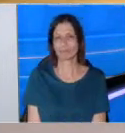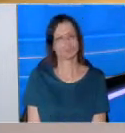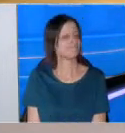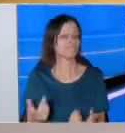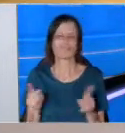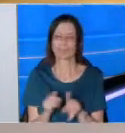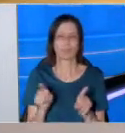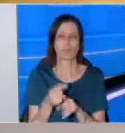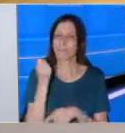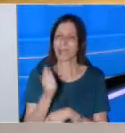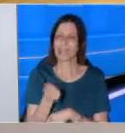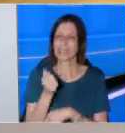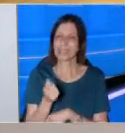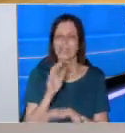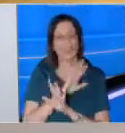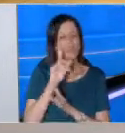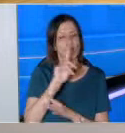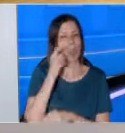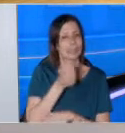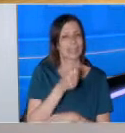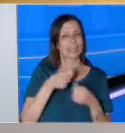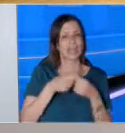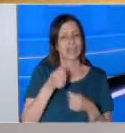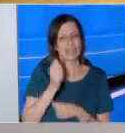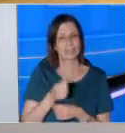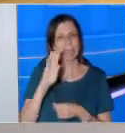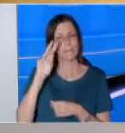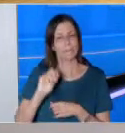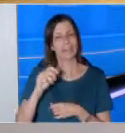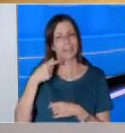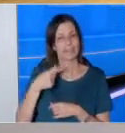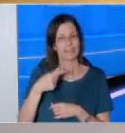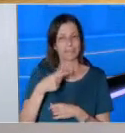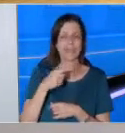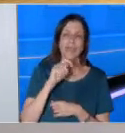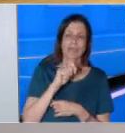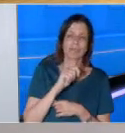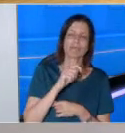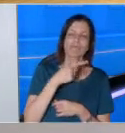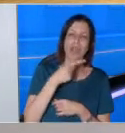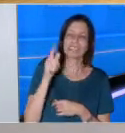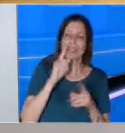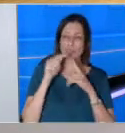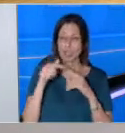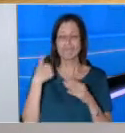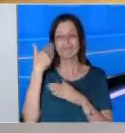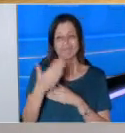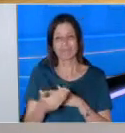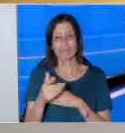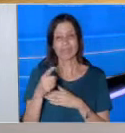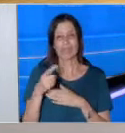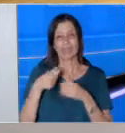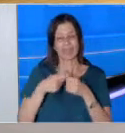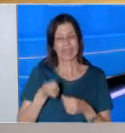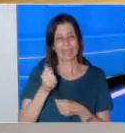כמו בכנסת, רק שזה לא בכנסת, חברי הכנסת תמר בן גביר, חבר הכנסת יאיר גולן, זה הדיון שמה. לאחר אותו דיון, חבר הכנסת יאיר